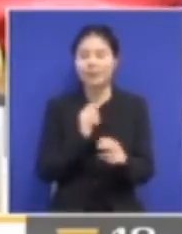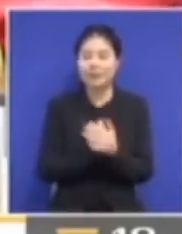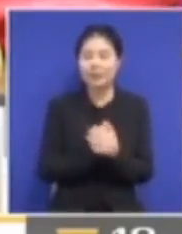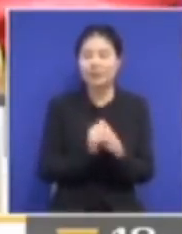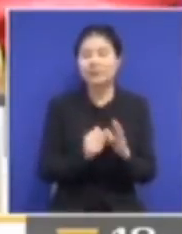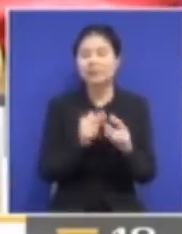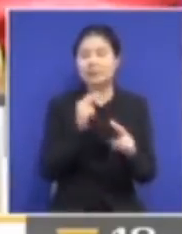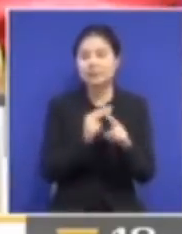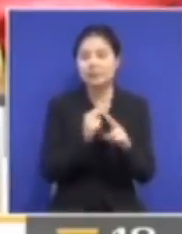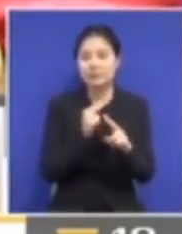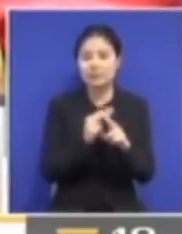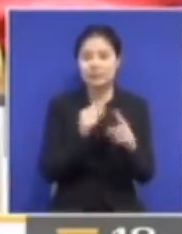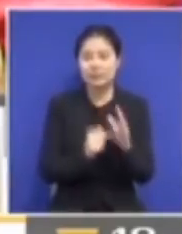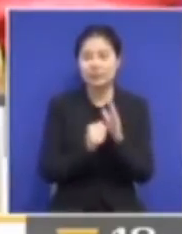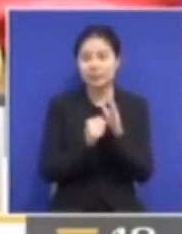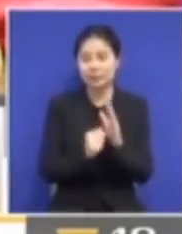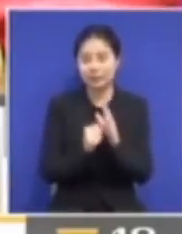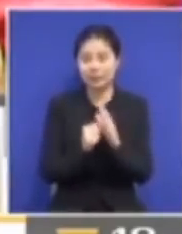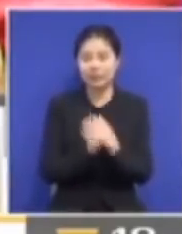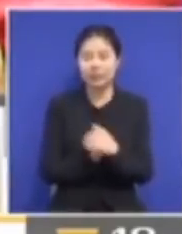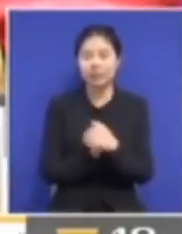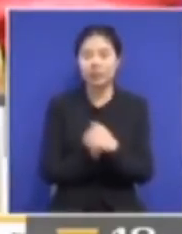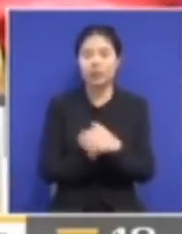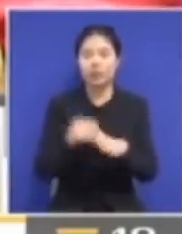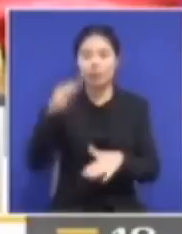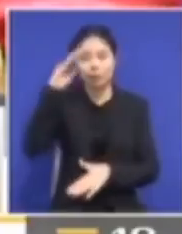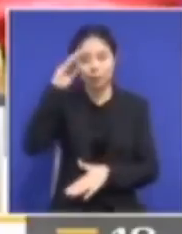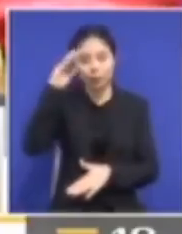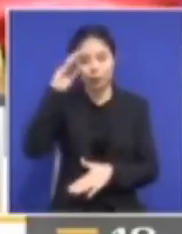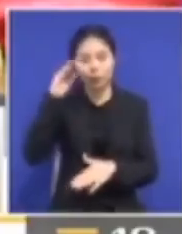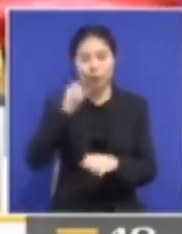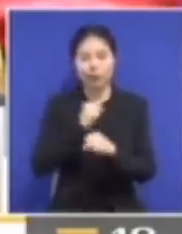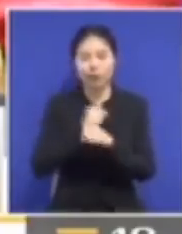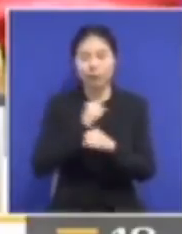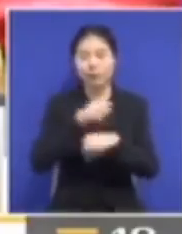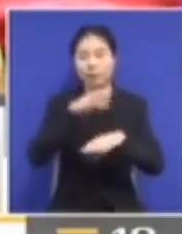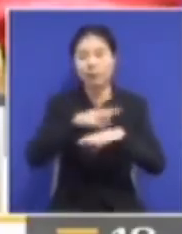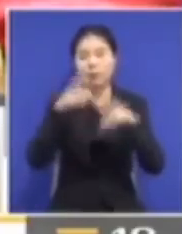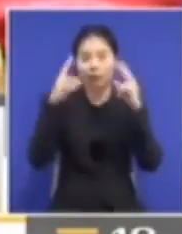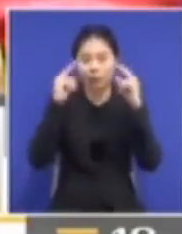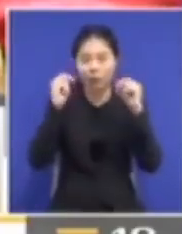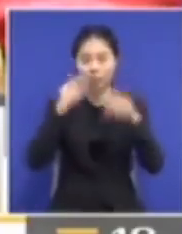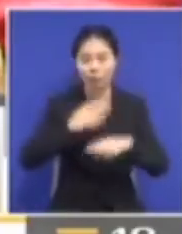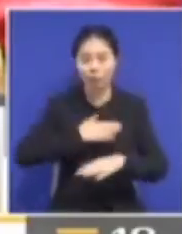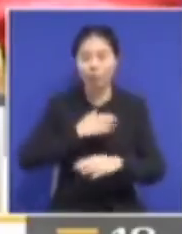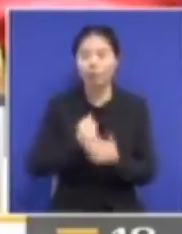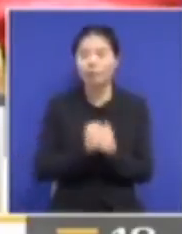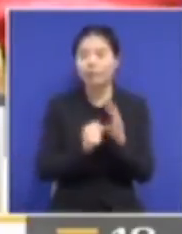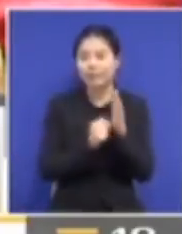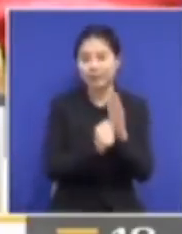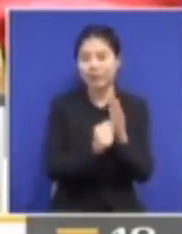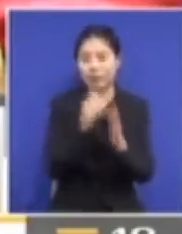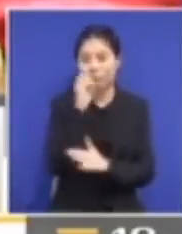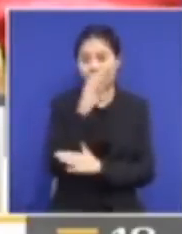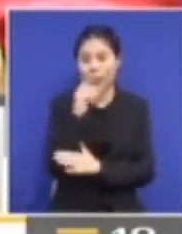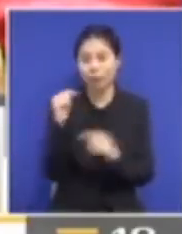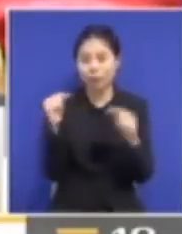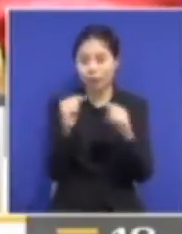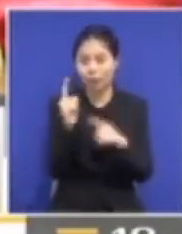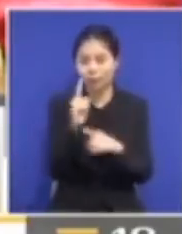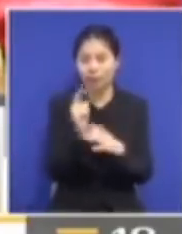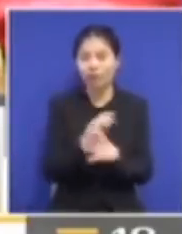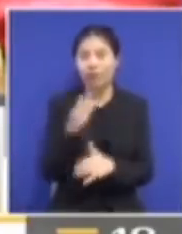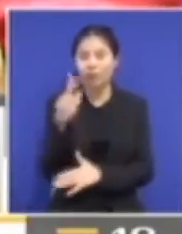ณประยุทธ์เป็นนายกรัฐมนตรีนะครับในส่วนของพรรคนั้นผมก็เสนอเรื่องไปยังประธานกก